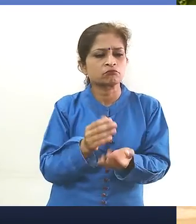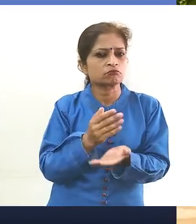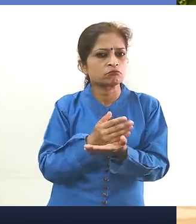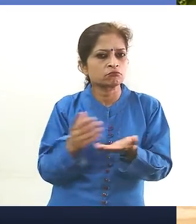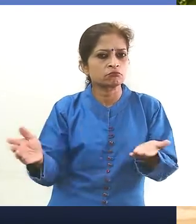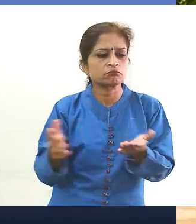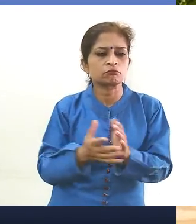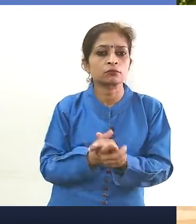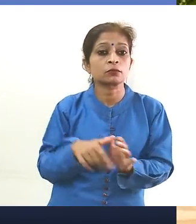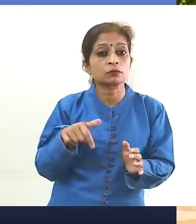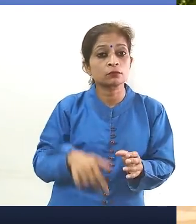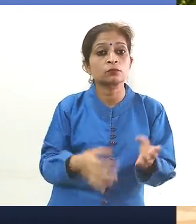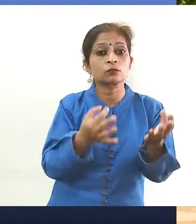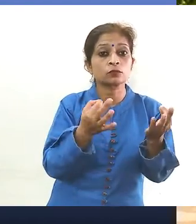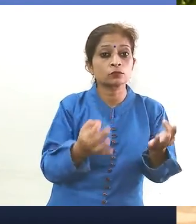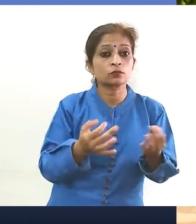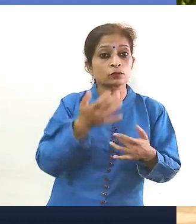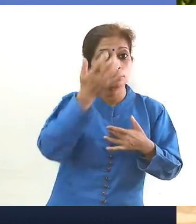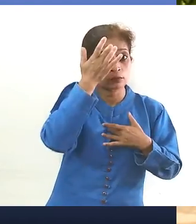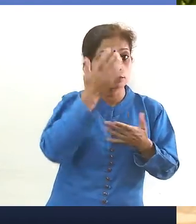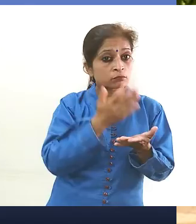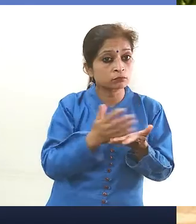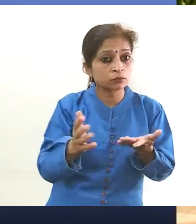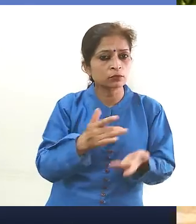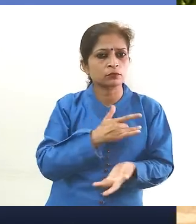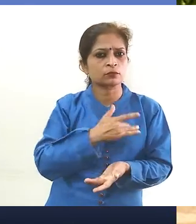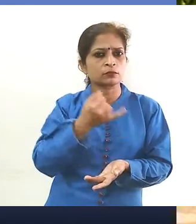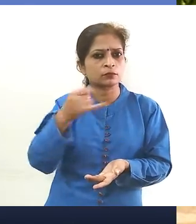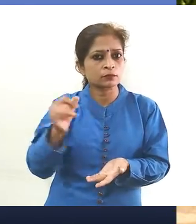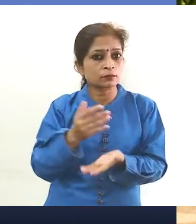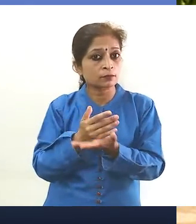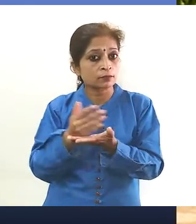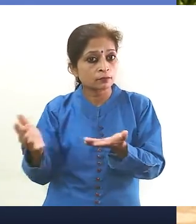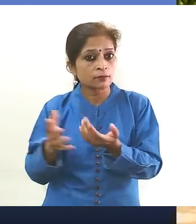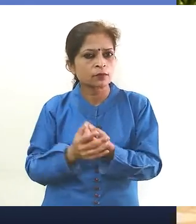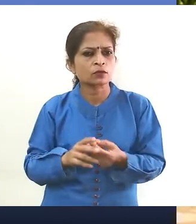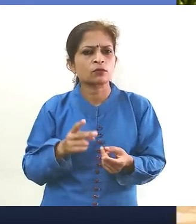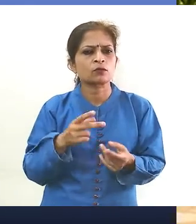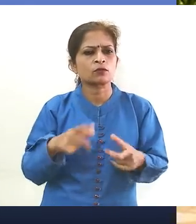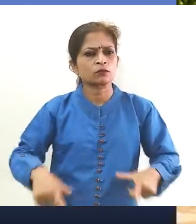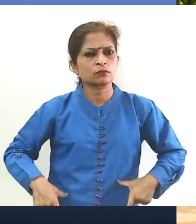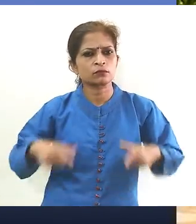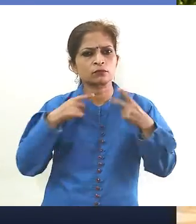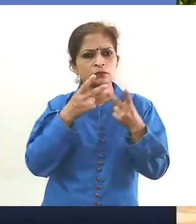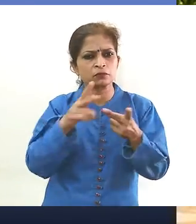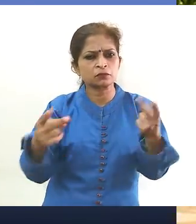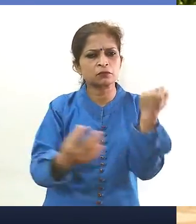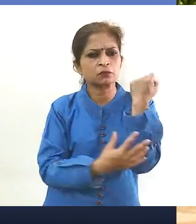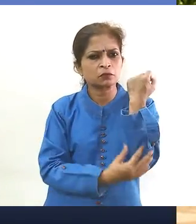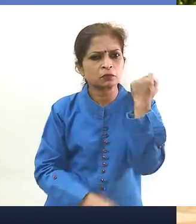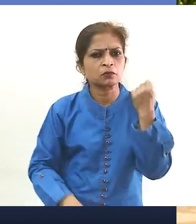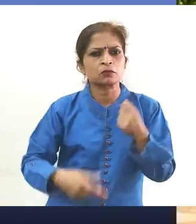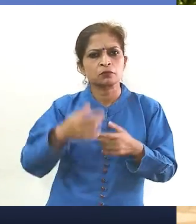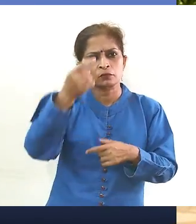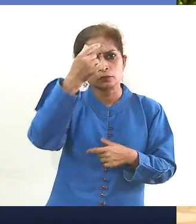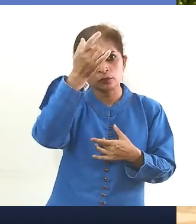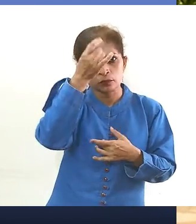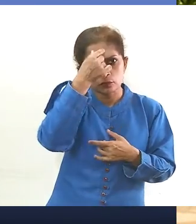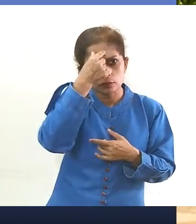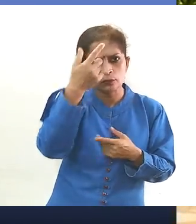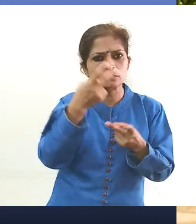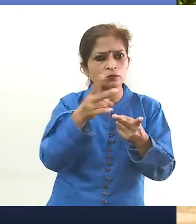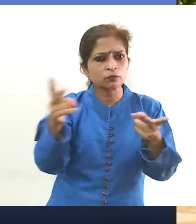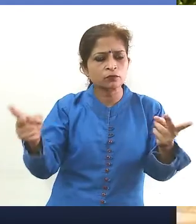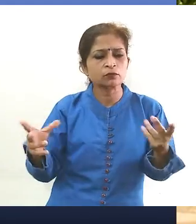इसलिए योग रोग मुक्ति से लेकर के, व्यसन मुक्ति से लेकर के, जीवन के जितने भी दुख हैं, दरिद्रताएं हैं, जितने भी जीवन